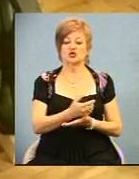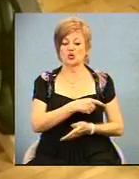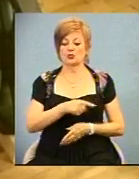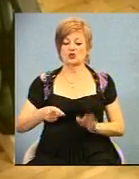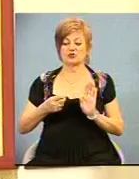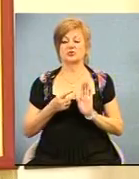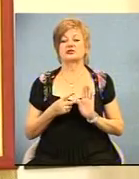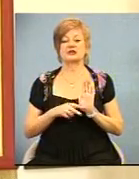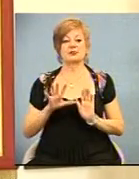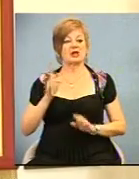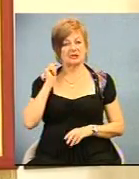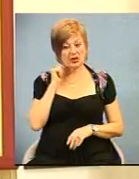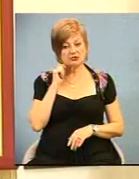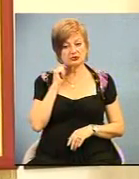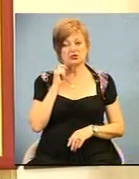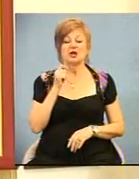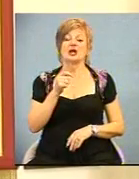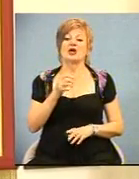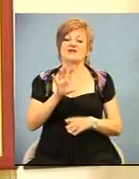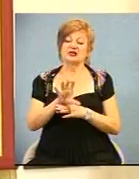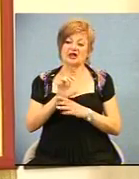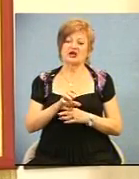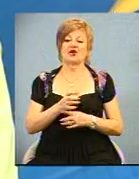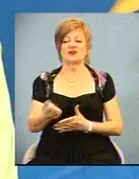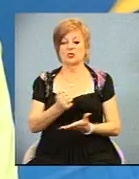75 років – світлини, ордени та зброя.